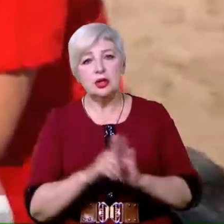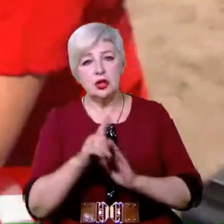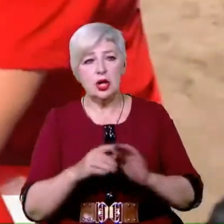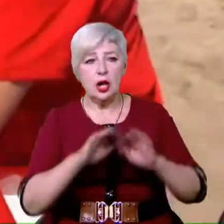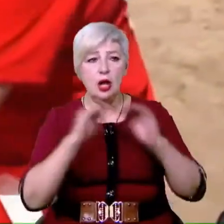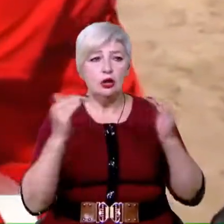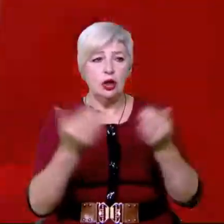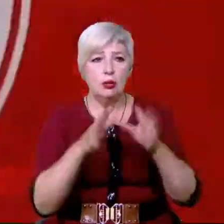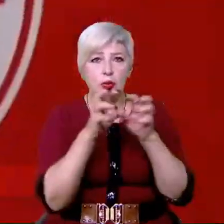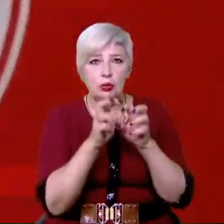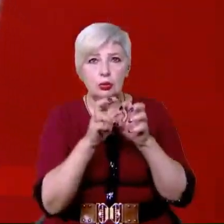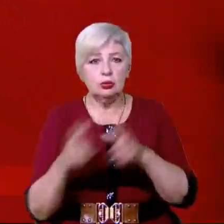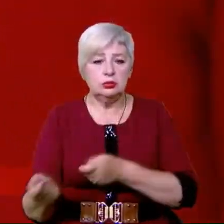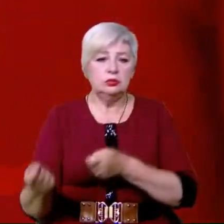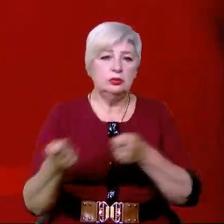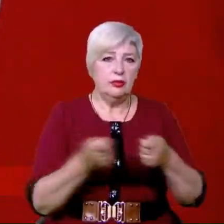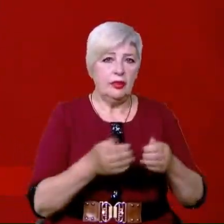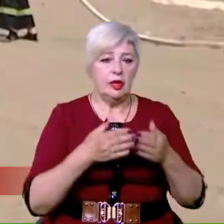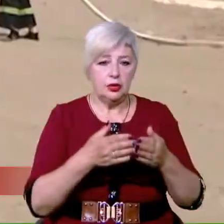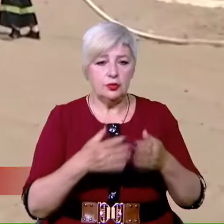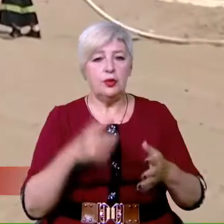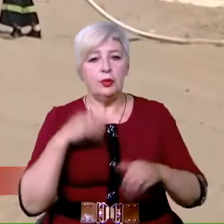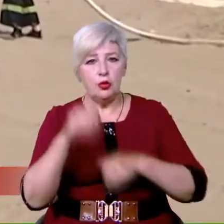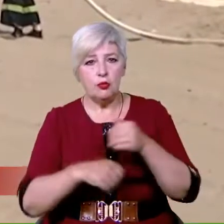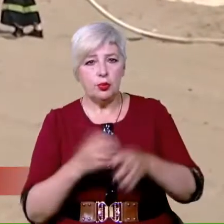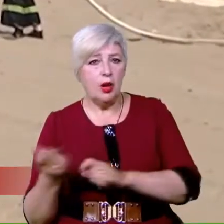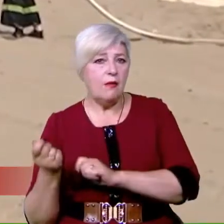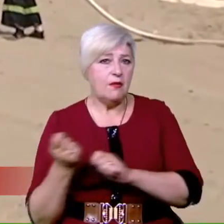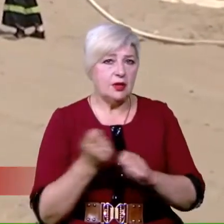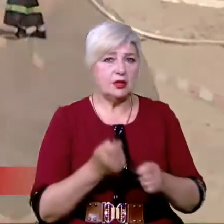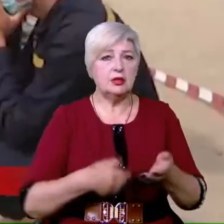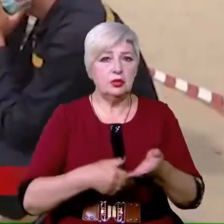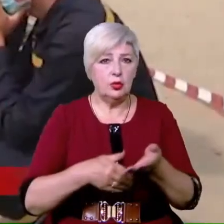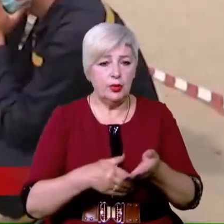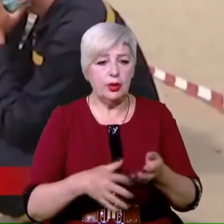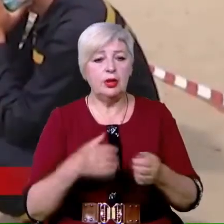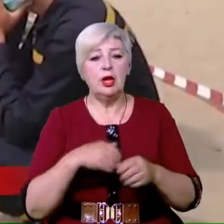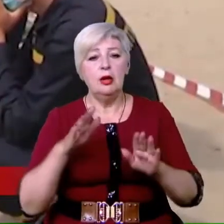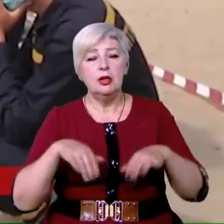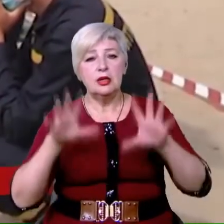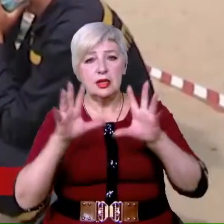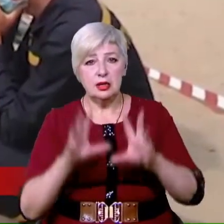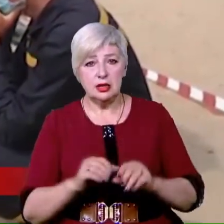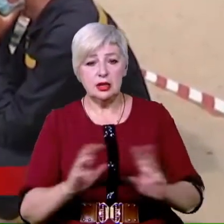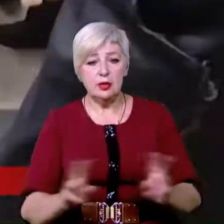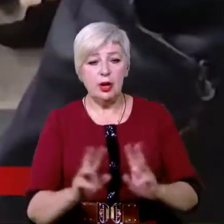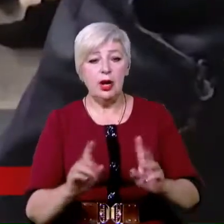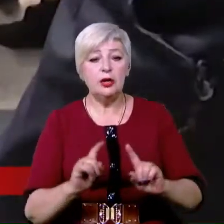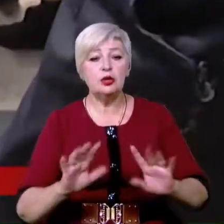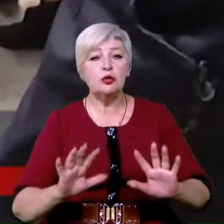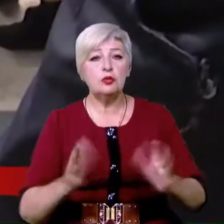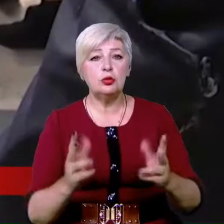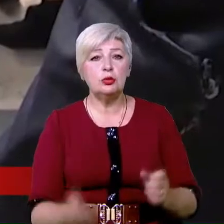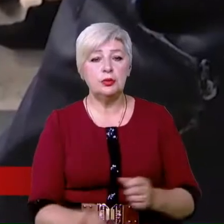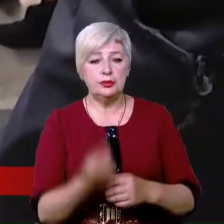Потім уплав, витягали потерпілого та надавали йому першу допомогу. Також загасили багаття, що раптом спалахнуло на піску.